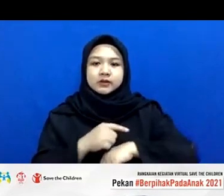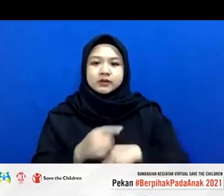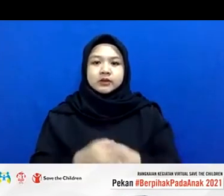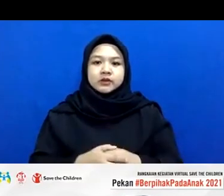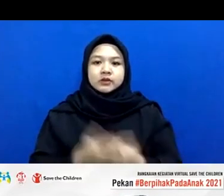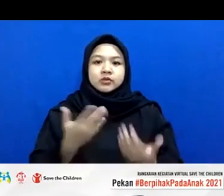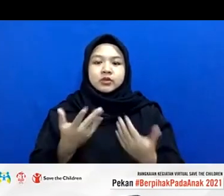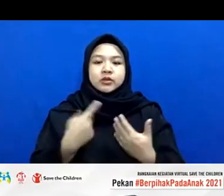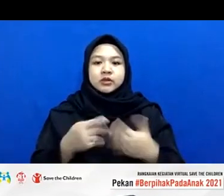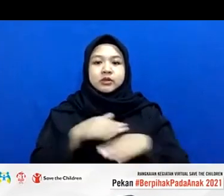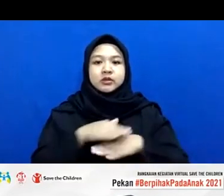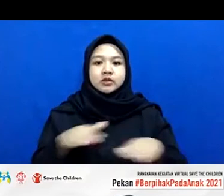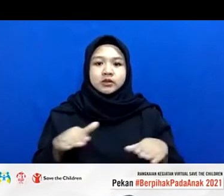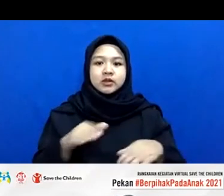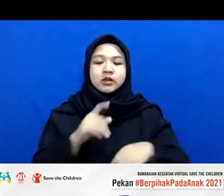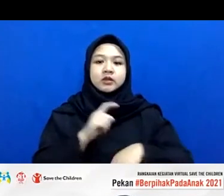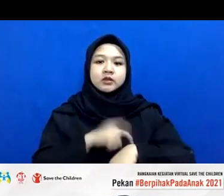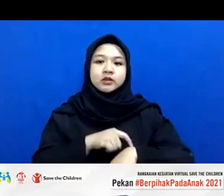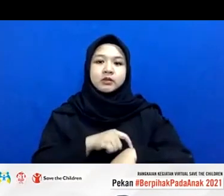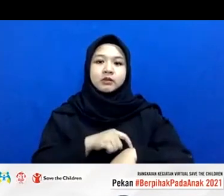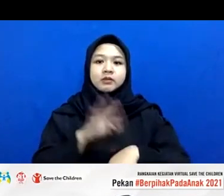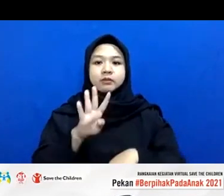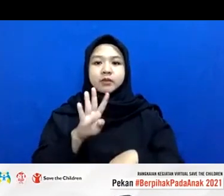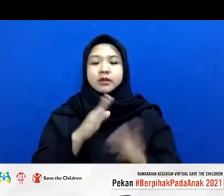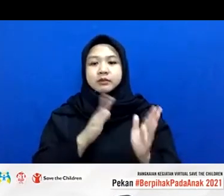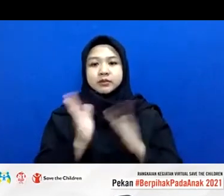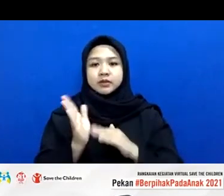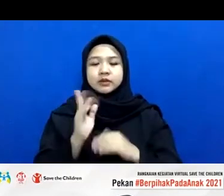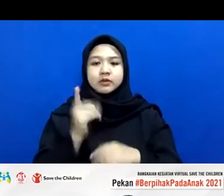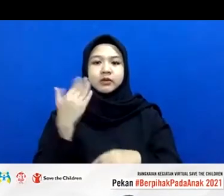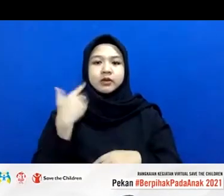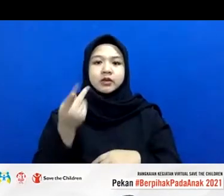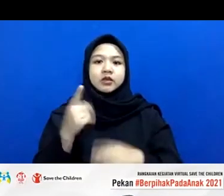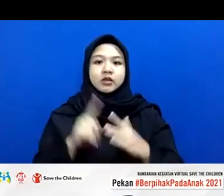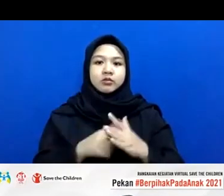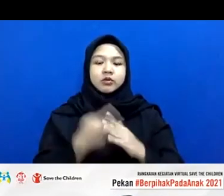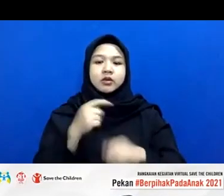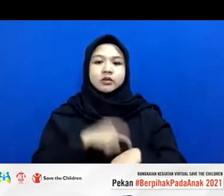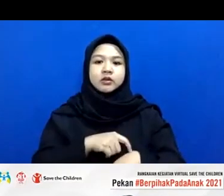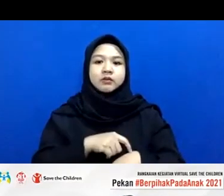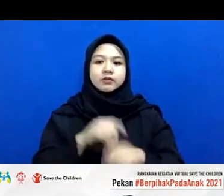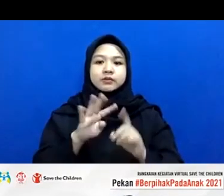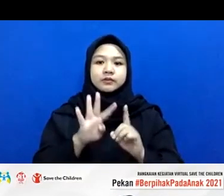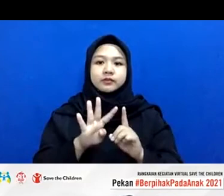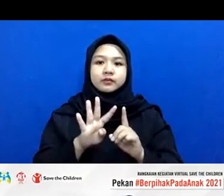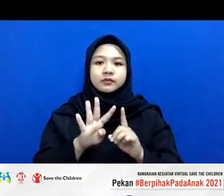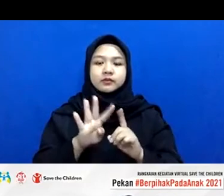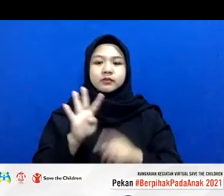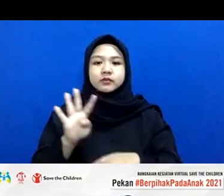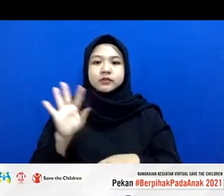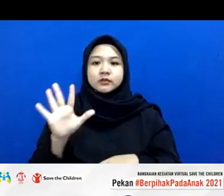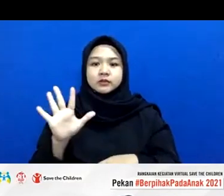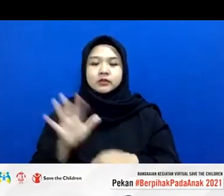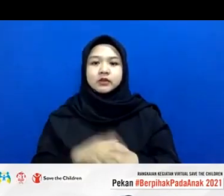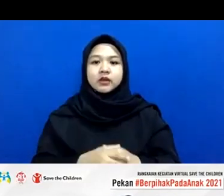akan menyelesaikan ini di pukul 4 lebih, Bapak Ibu, karena tadi kita memulai di pukul 14.45, jadinya